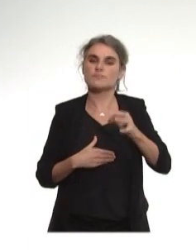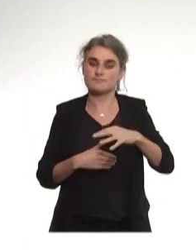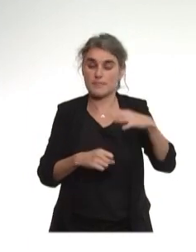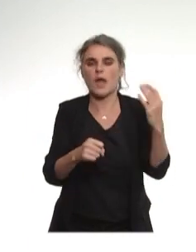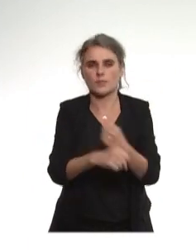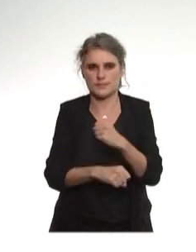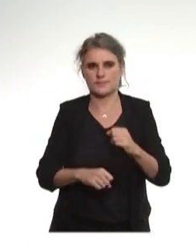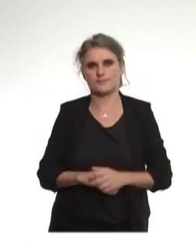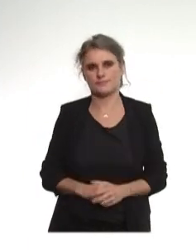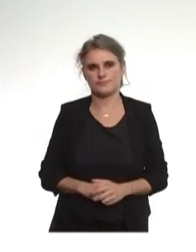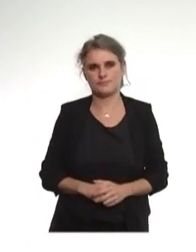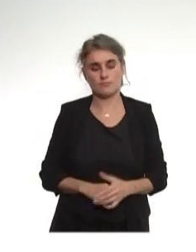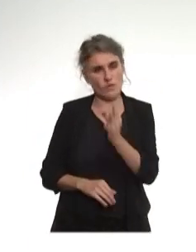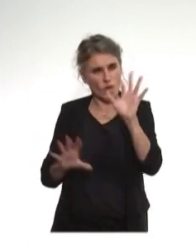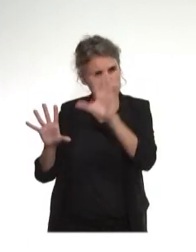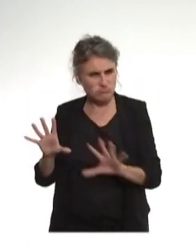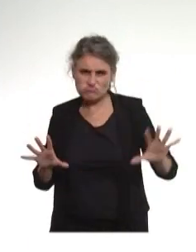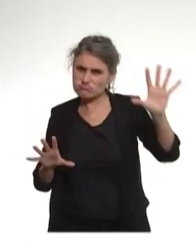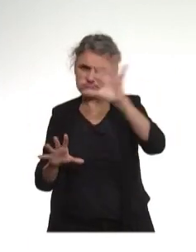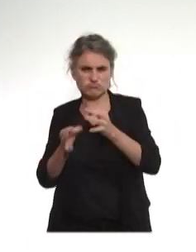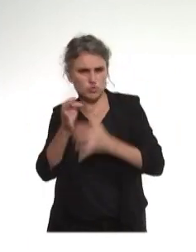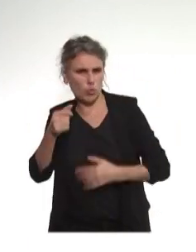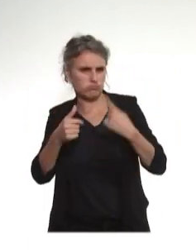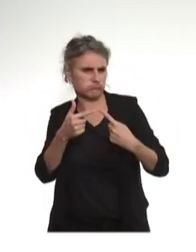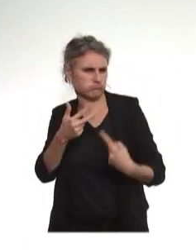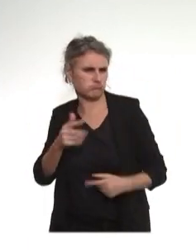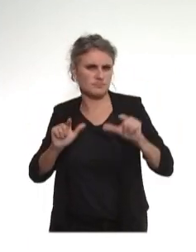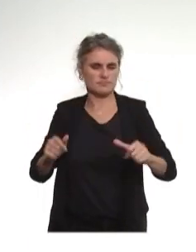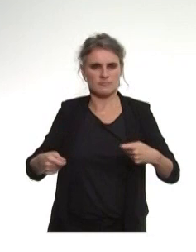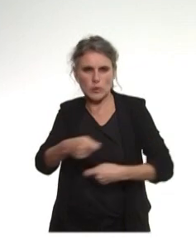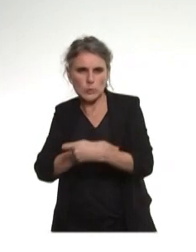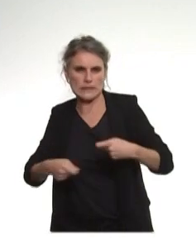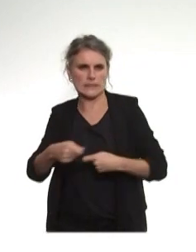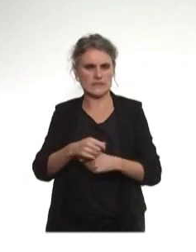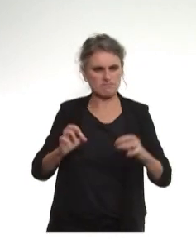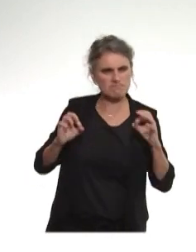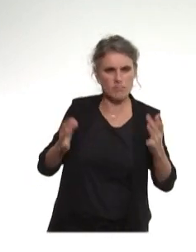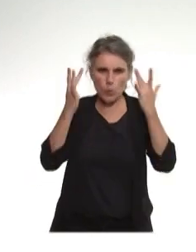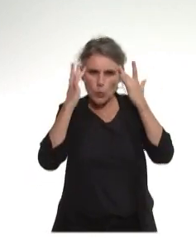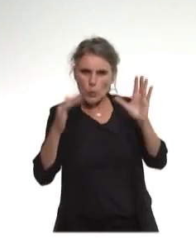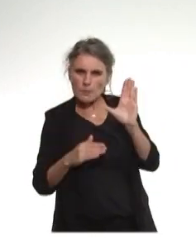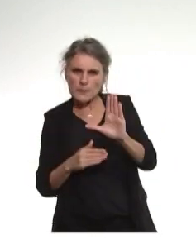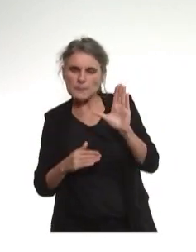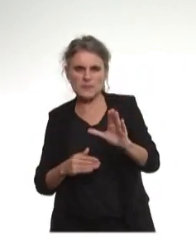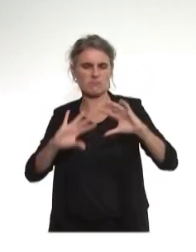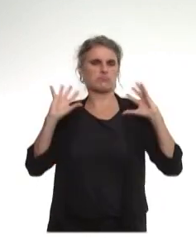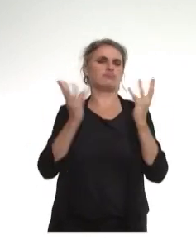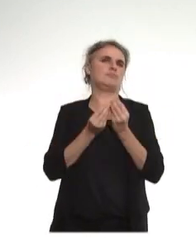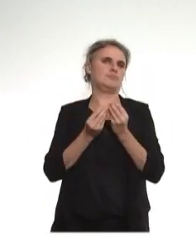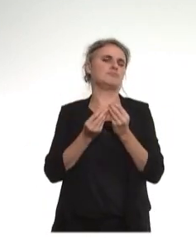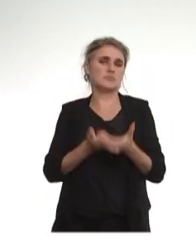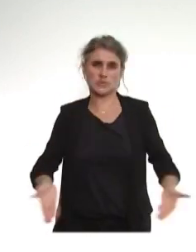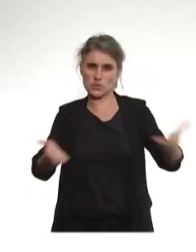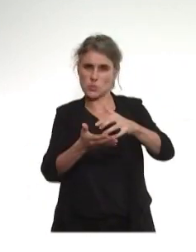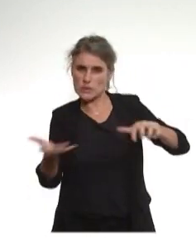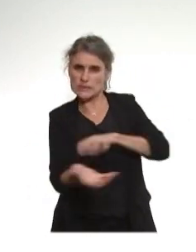la france a tous les ressorts économiques personnel culturel pour faire face à cette